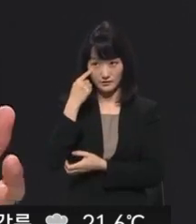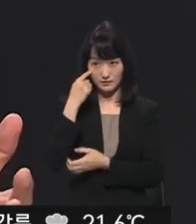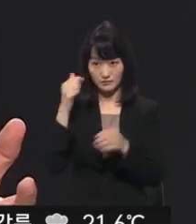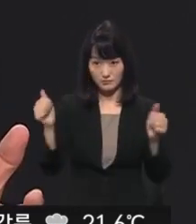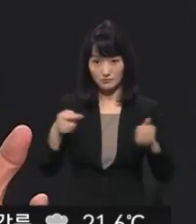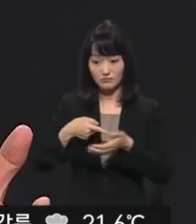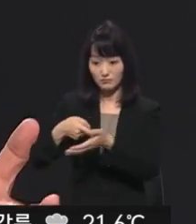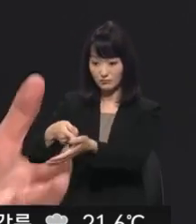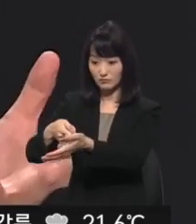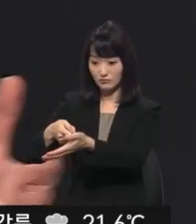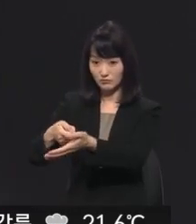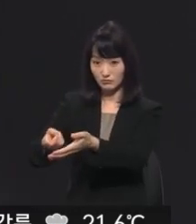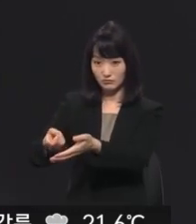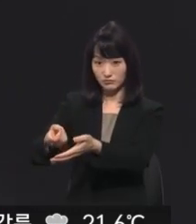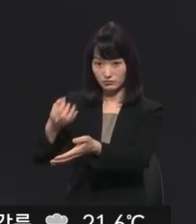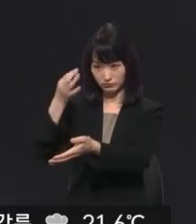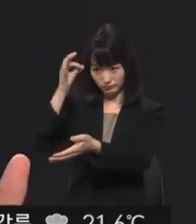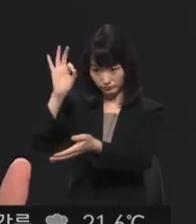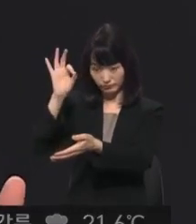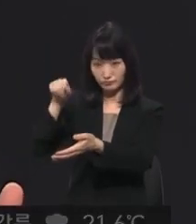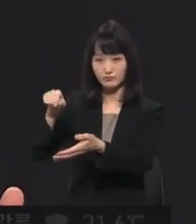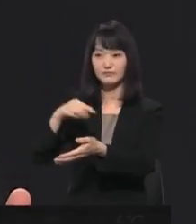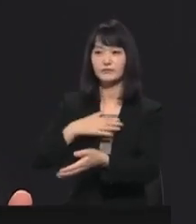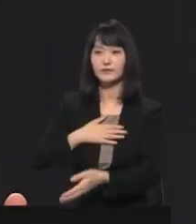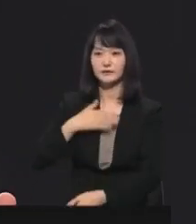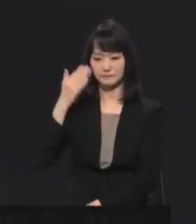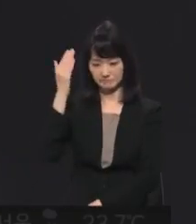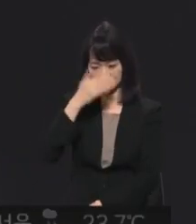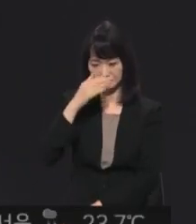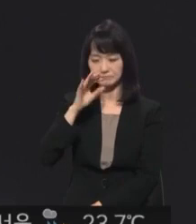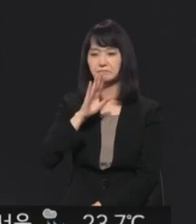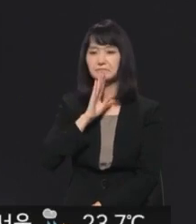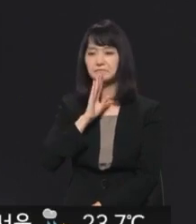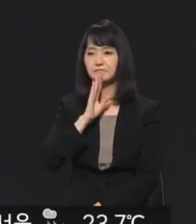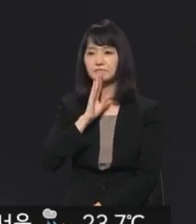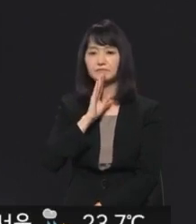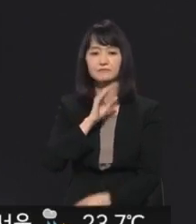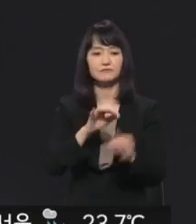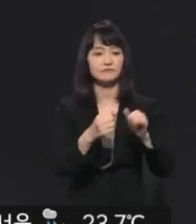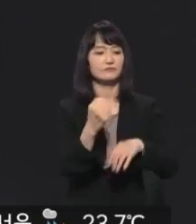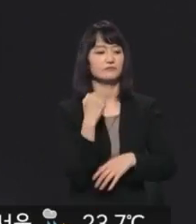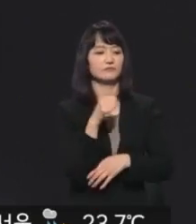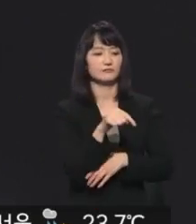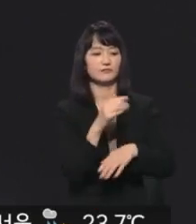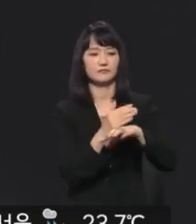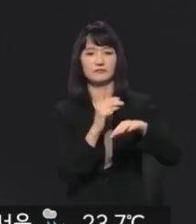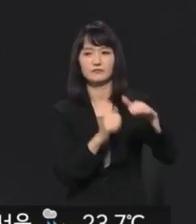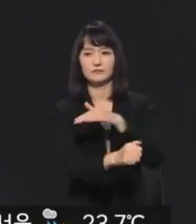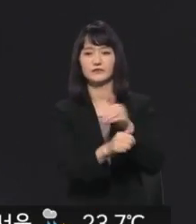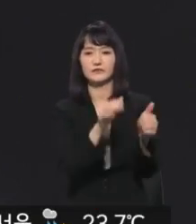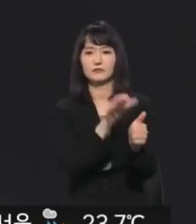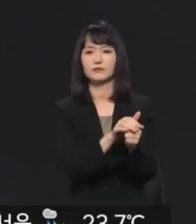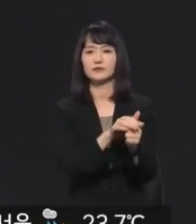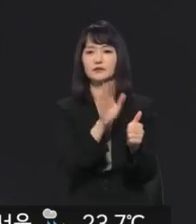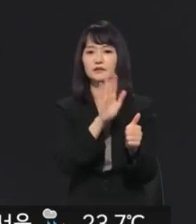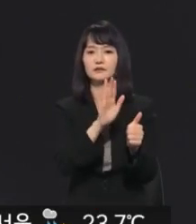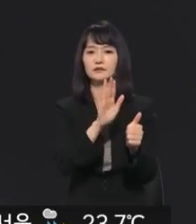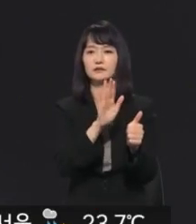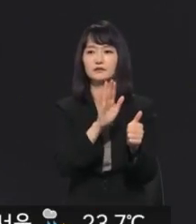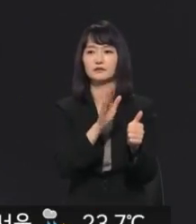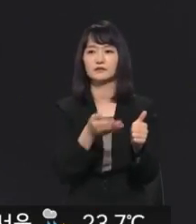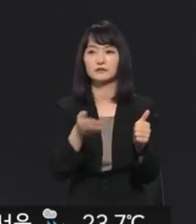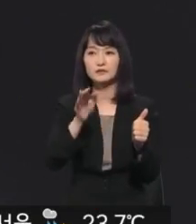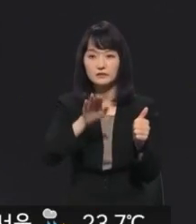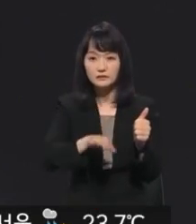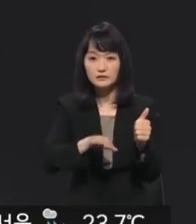인형의 되면 저런 충분히 악으로 깔끔하게 내가 올랐다 고 했기 때문에 도 회장이 당에 대해서 내야 당 대표직을 수행 하지 않겠다 할 수 있다고 생각해요